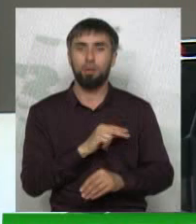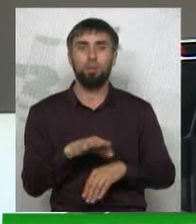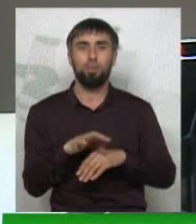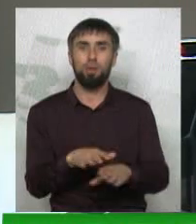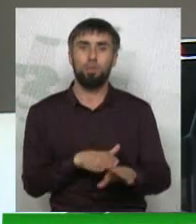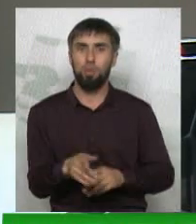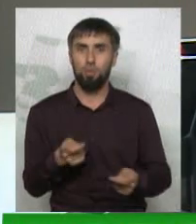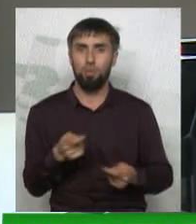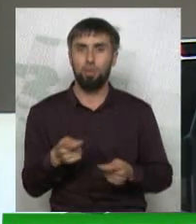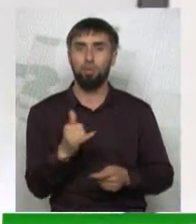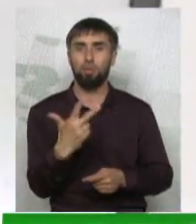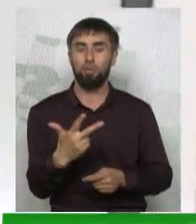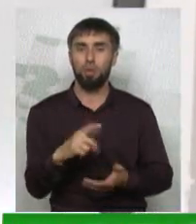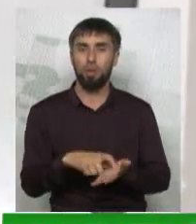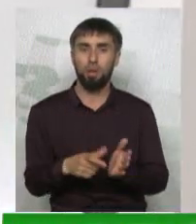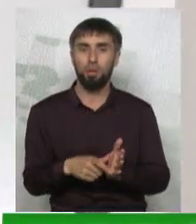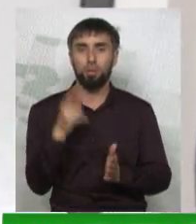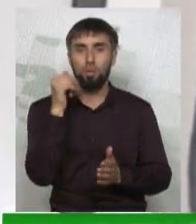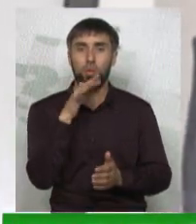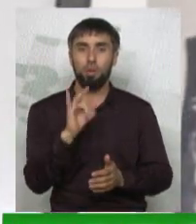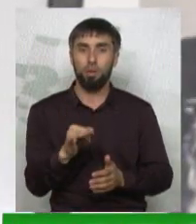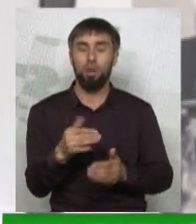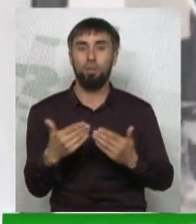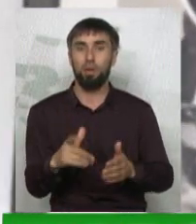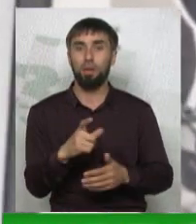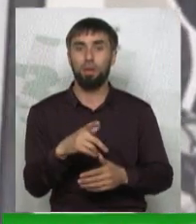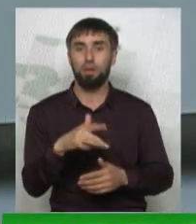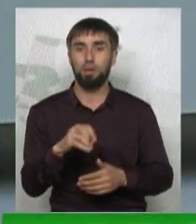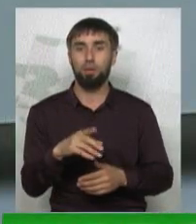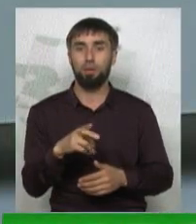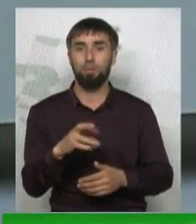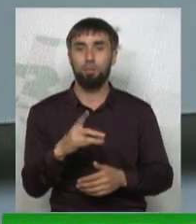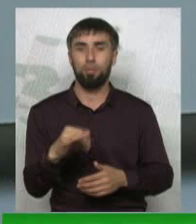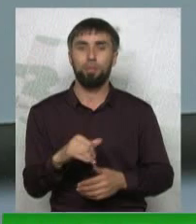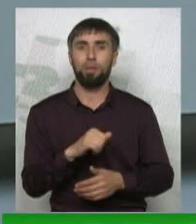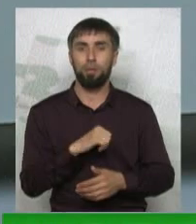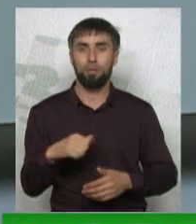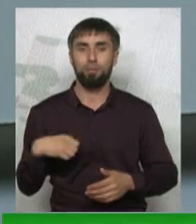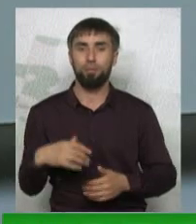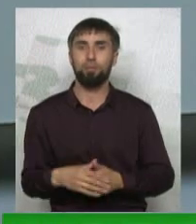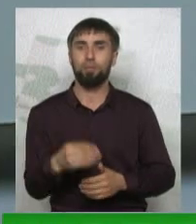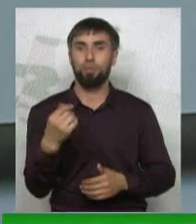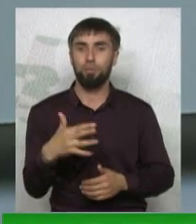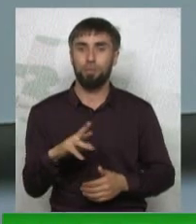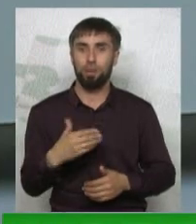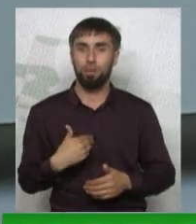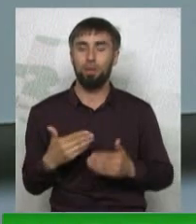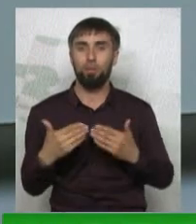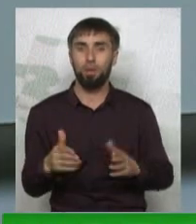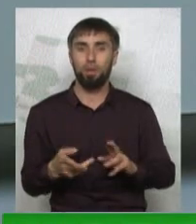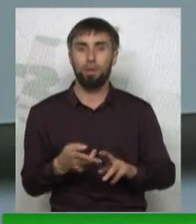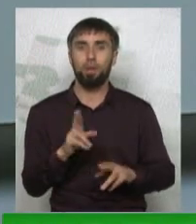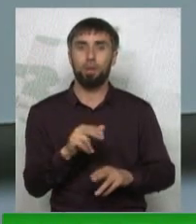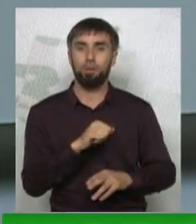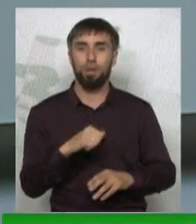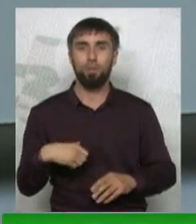полное руководство у 3 классов, в числе которых и выпуск Эсет Боковой. Самый дорогой для меня выпуск, как